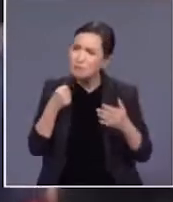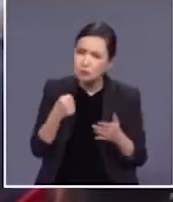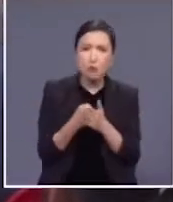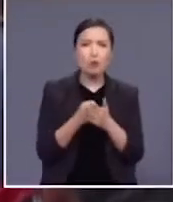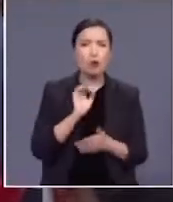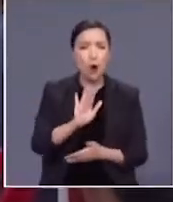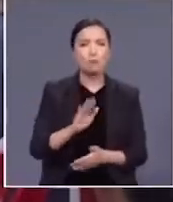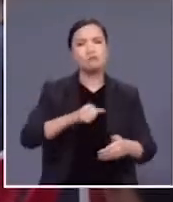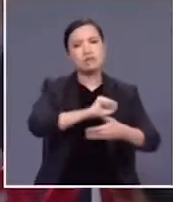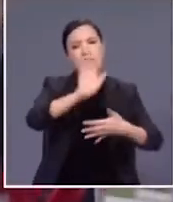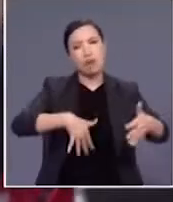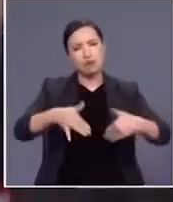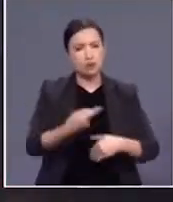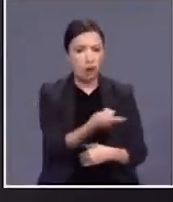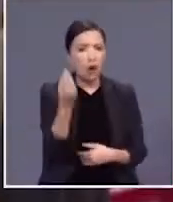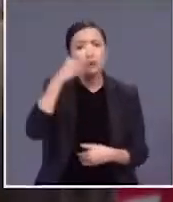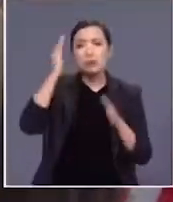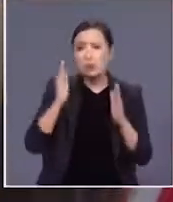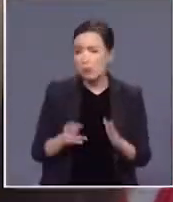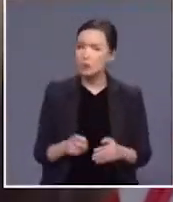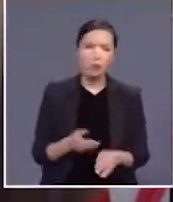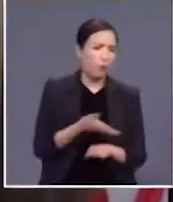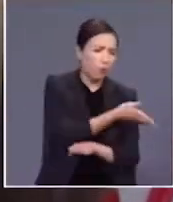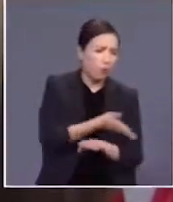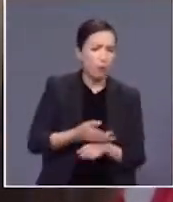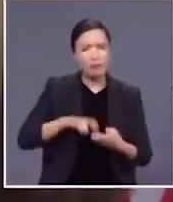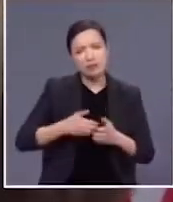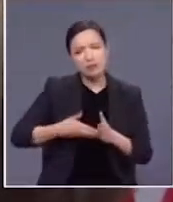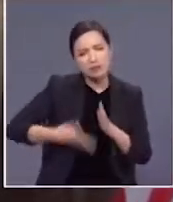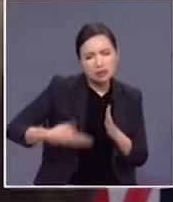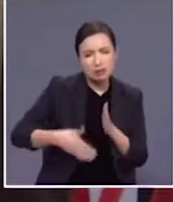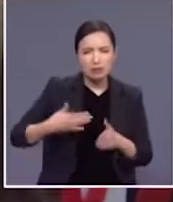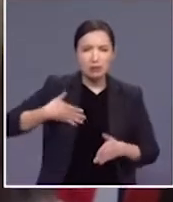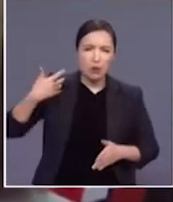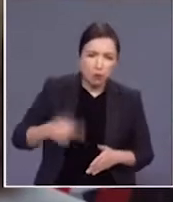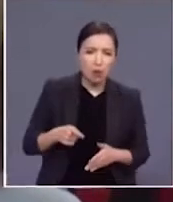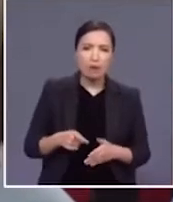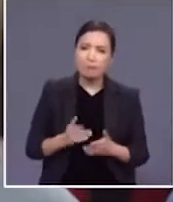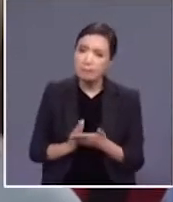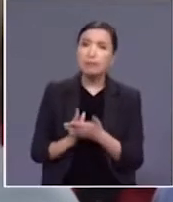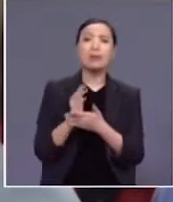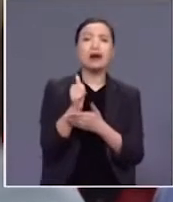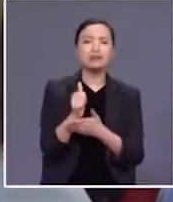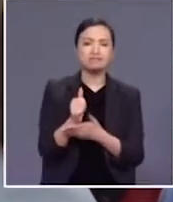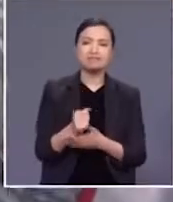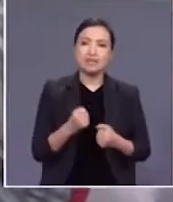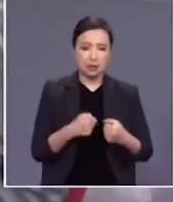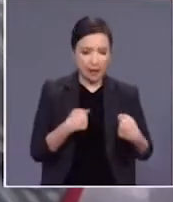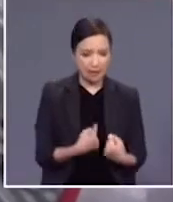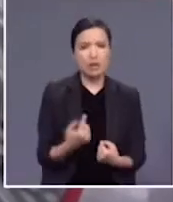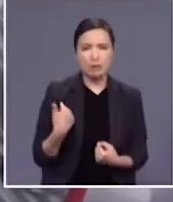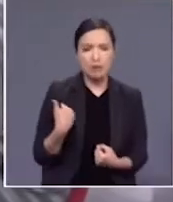ชนหลังจากที่ทุกคนก็ได้ผ่านประสบการณ์ที่ทุกข์ยากมานะครับอย่างต่อเนื่องแต่ก็ไม่เสียกำลังใจนะครับ